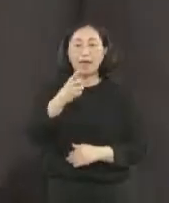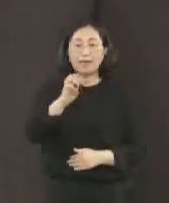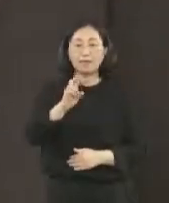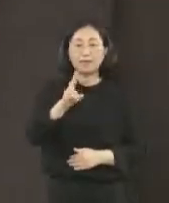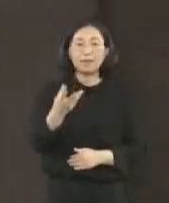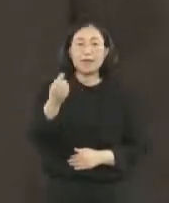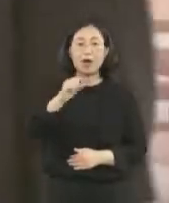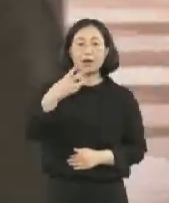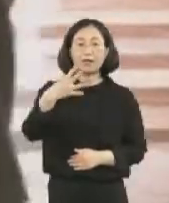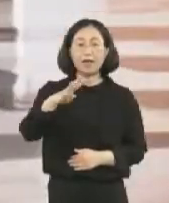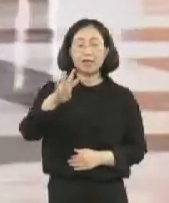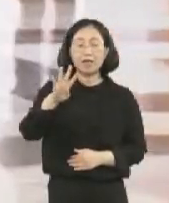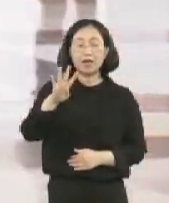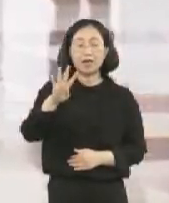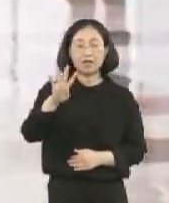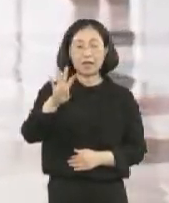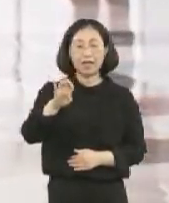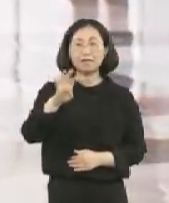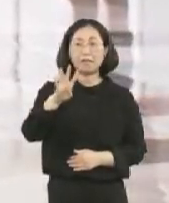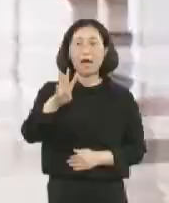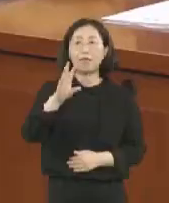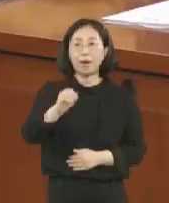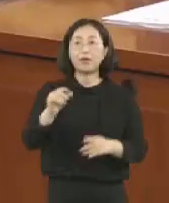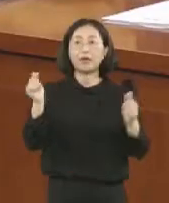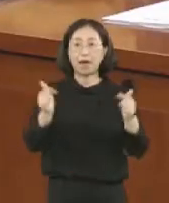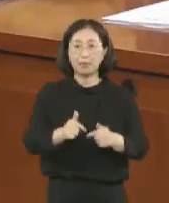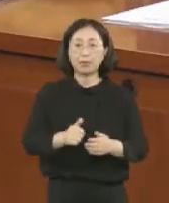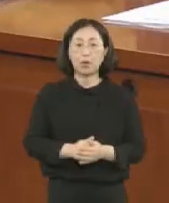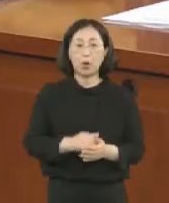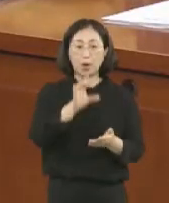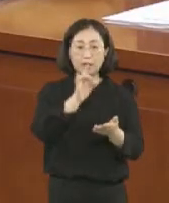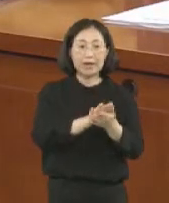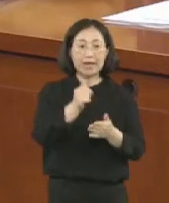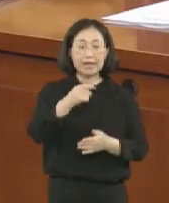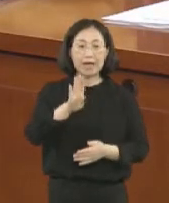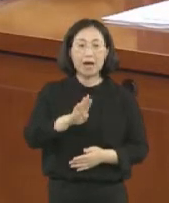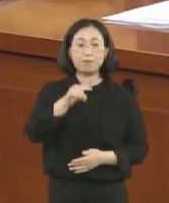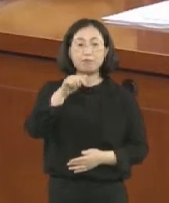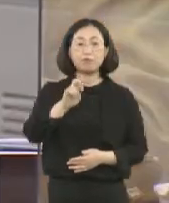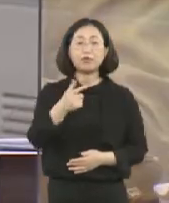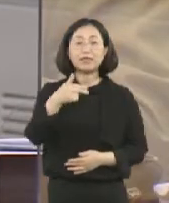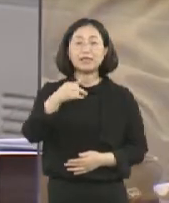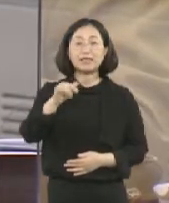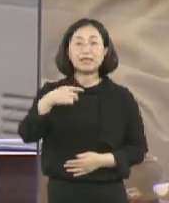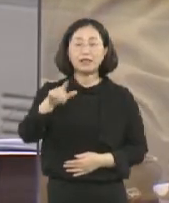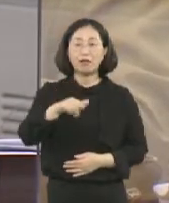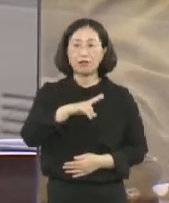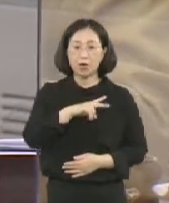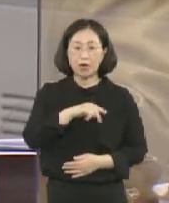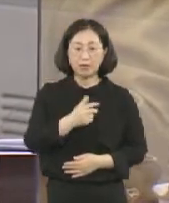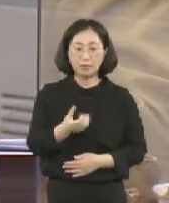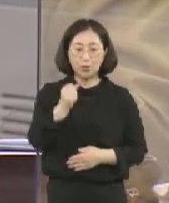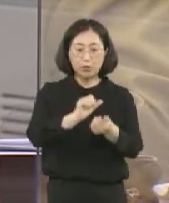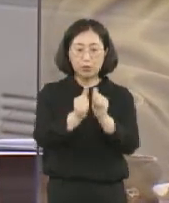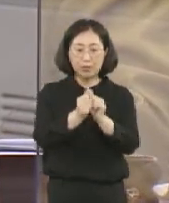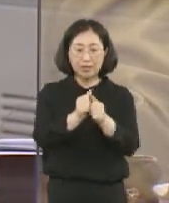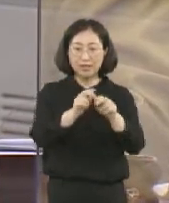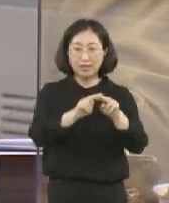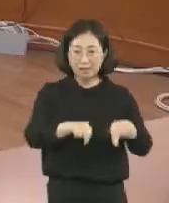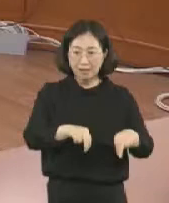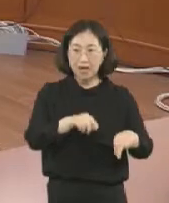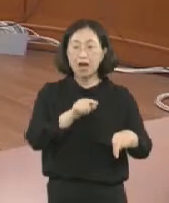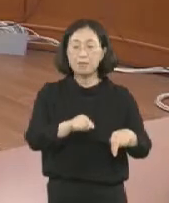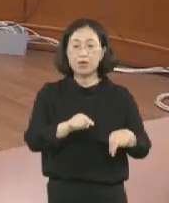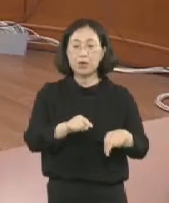132억 7,544만 원이 감소했습니다. 천안감 민주당 문진석 의원은 보유 주식을 백지